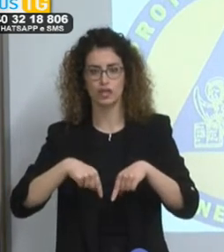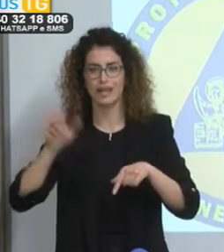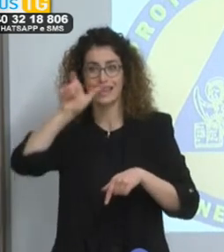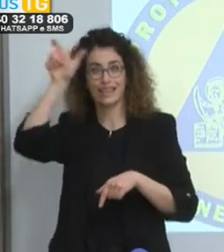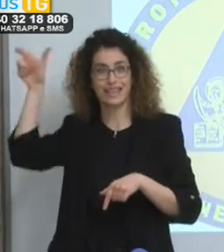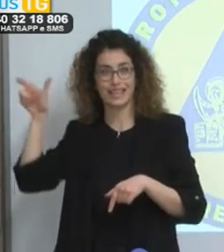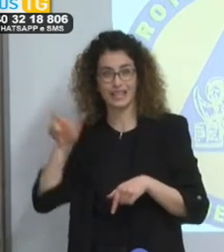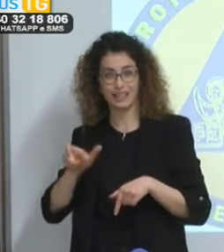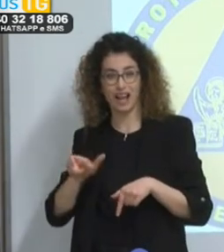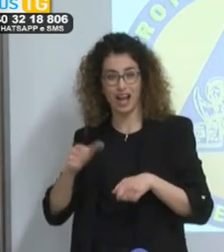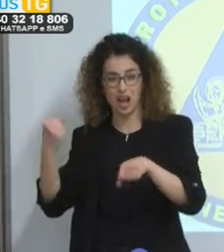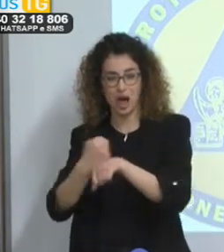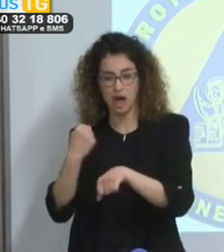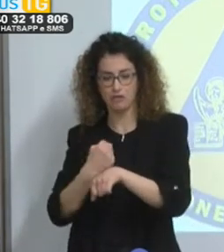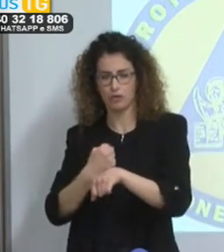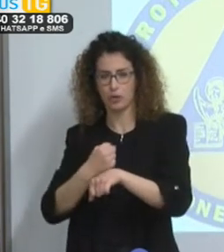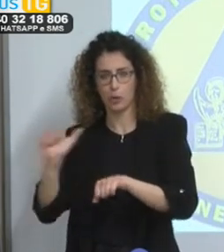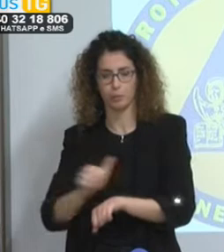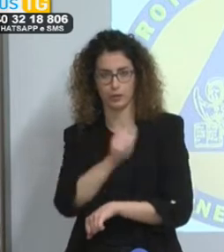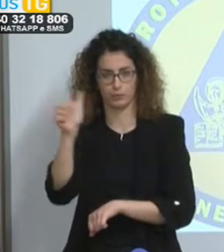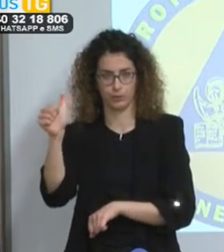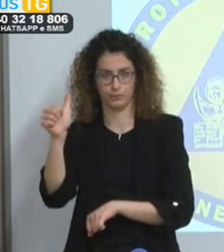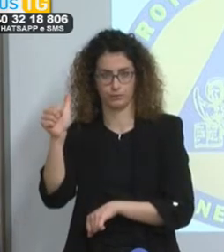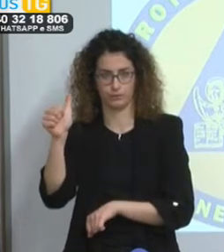2 miliardi 258 milioni di opere,